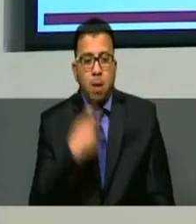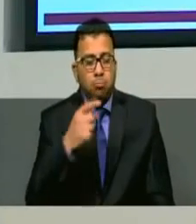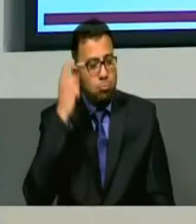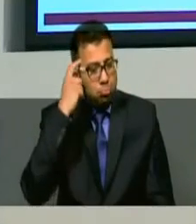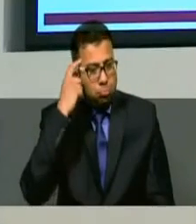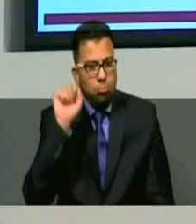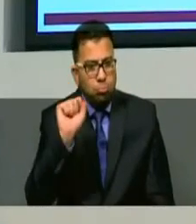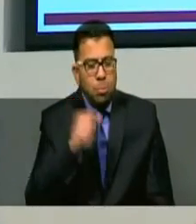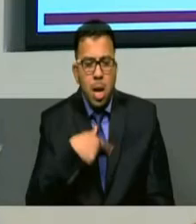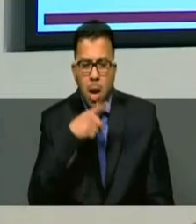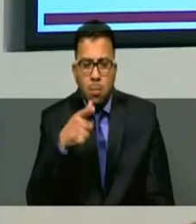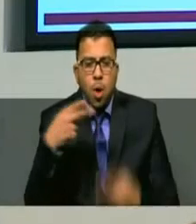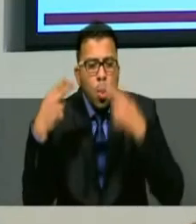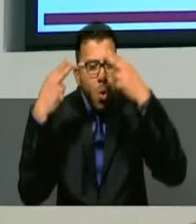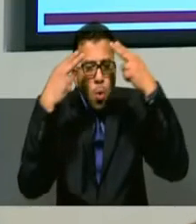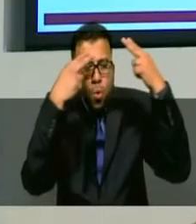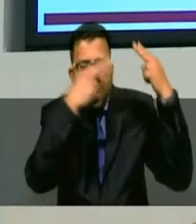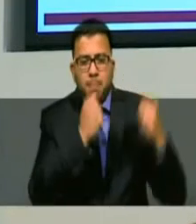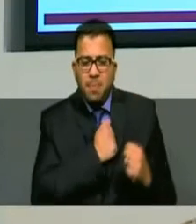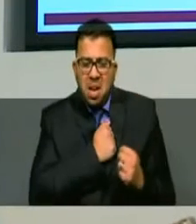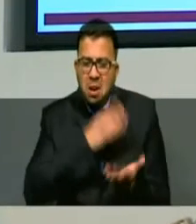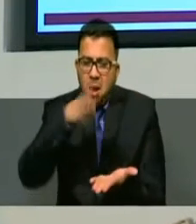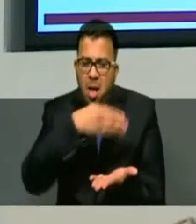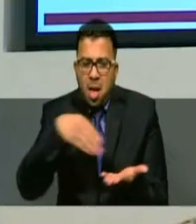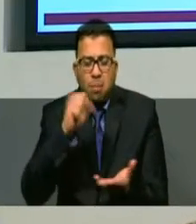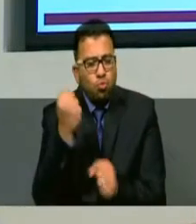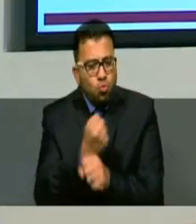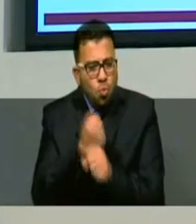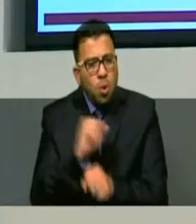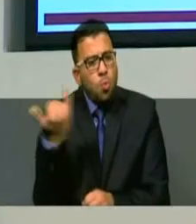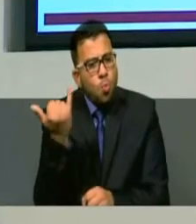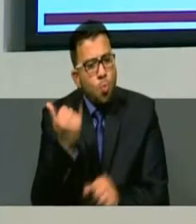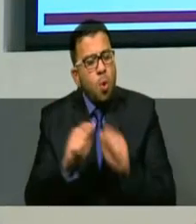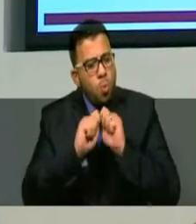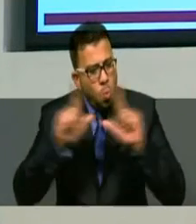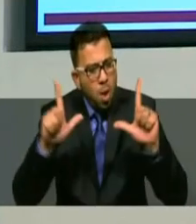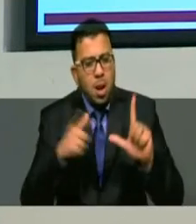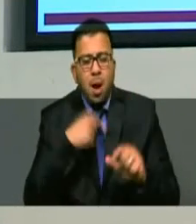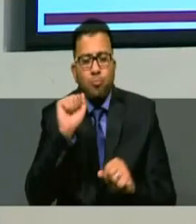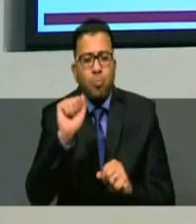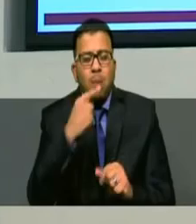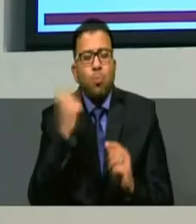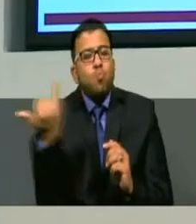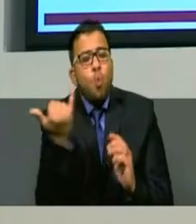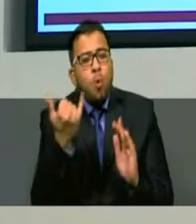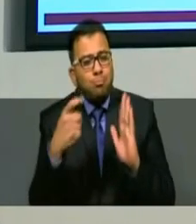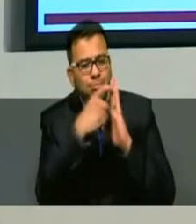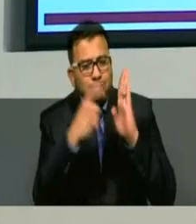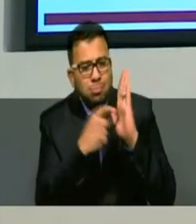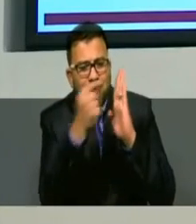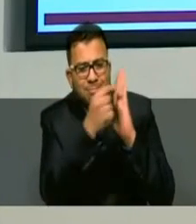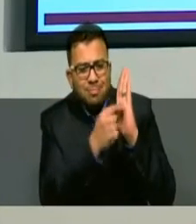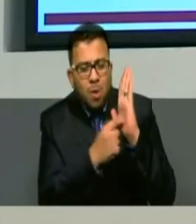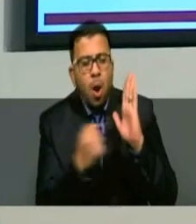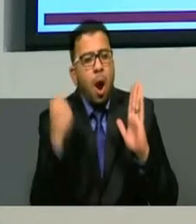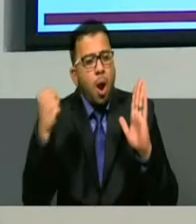رسمنا حقيقة رؤيتنا ورسالتنا كدائرة الأشغال ووضعنا الأهداف اللي تغطي حقيقة نقاط الضعف